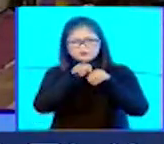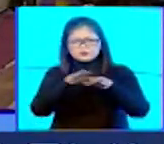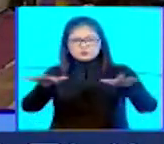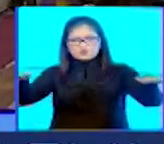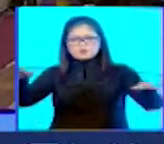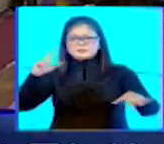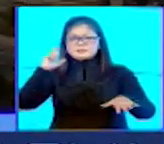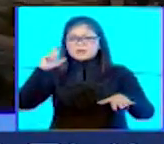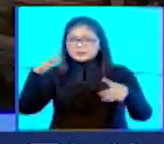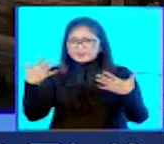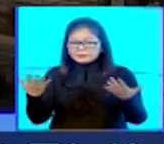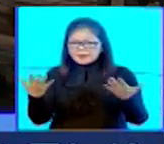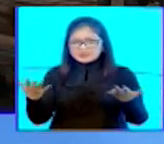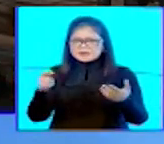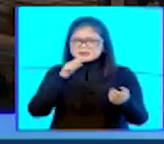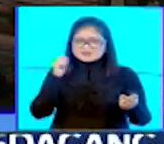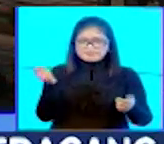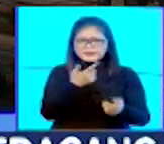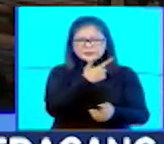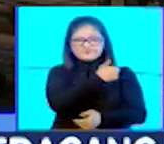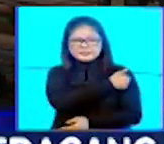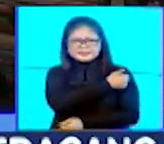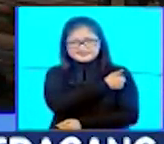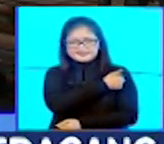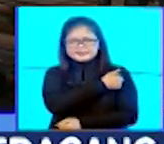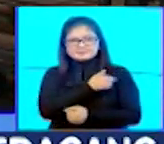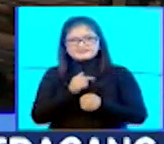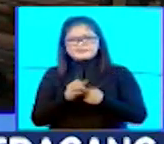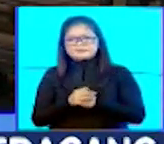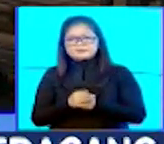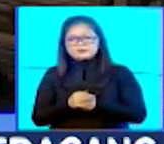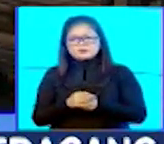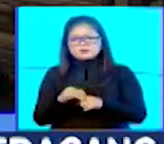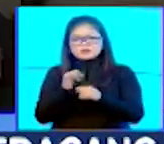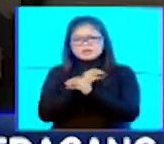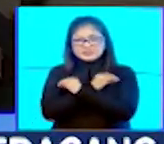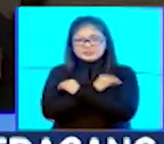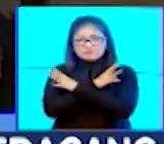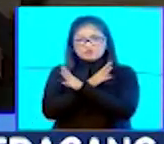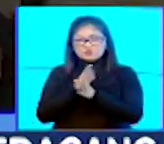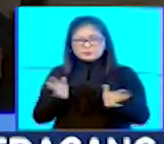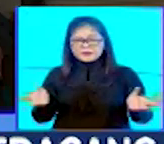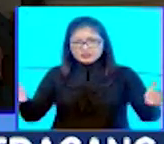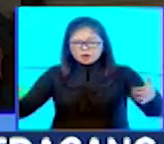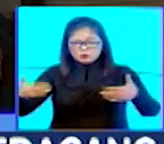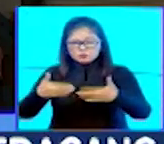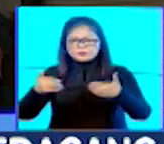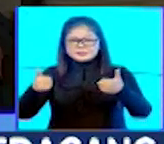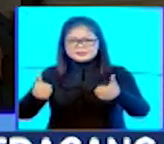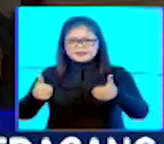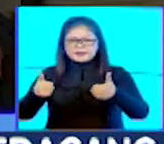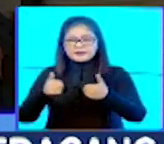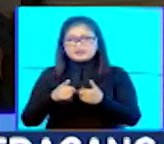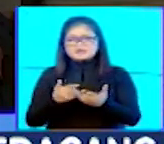adalah mendorong percepatan vaksinasi supaya bisa segera tercapai herd immunity sehingga Indonesia bisa cepat keluar dari krisis kesehatan